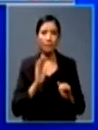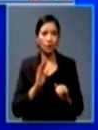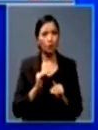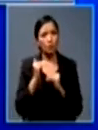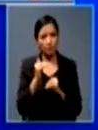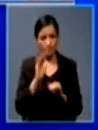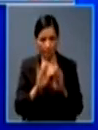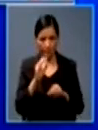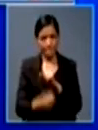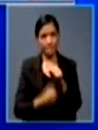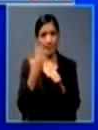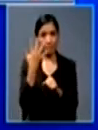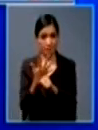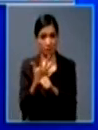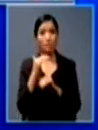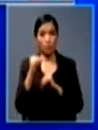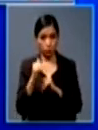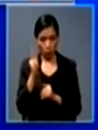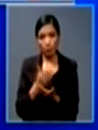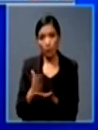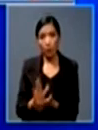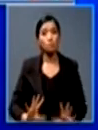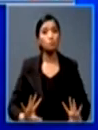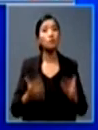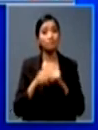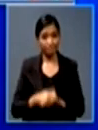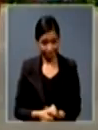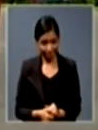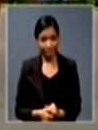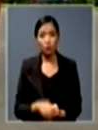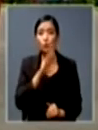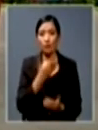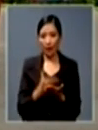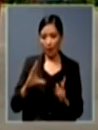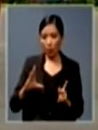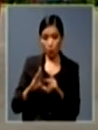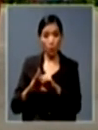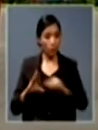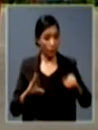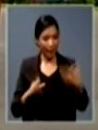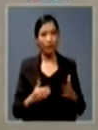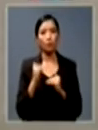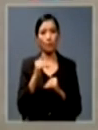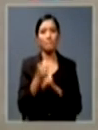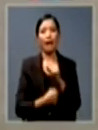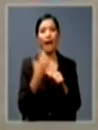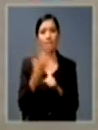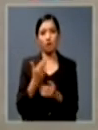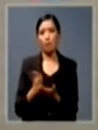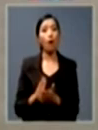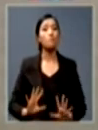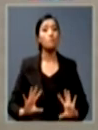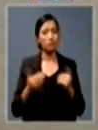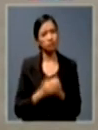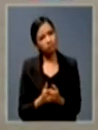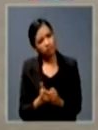ปีนับแต่วันขอกู ้ นับแต่วันกู้นะฮะไม่ใช่วันขอกู ้ นับแต่วันที่ได้กู้นะครับ พูดถึงการลงทุนนะคะบางคนก็อาจจะเอาไปซื้ออุปก